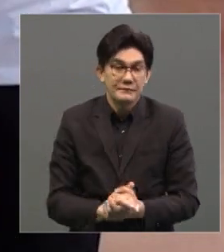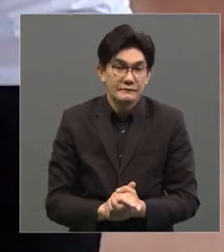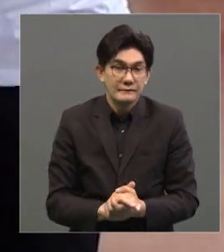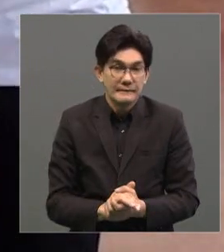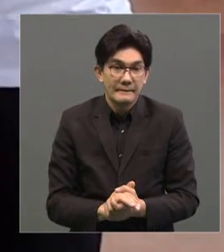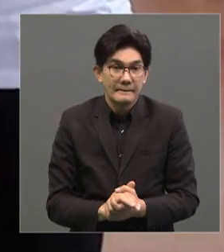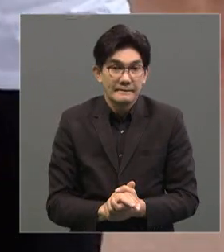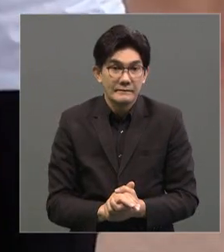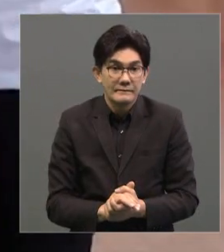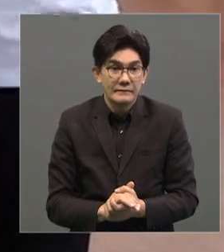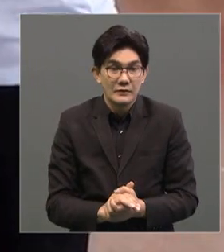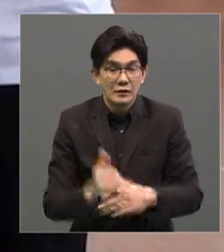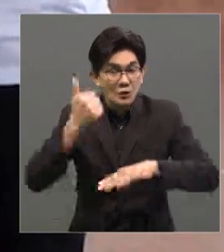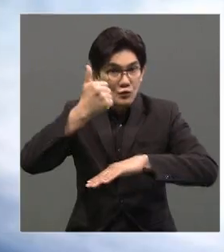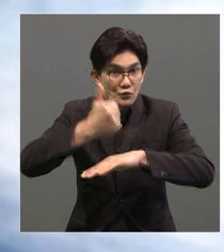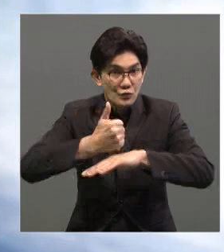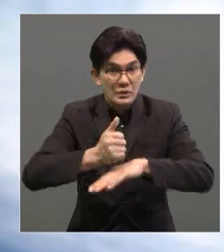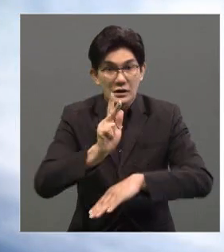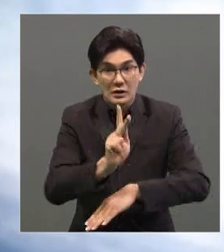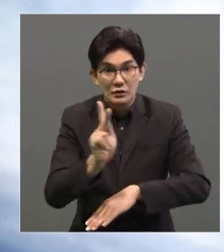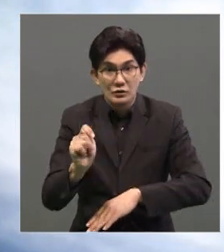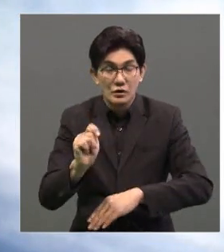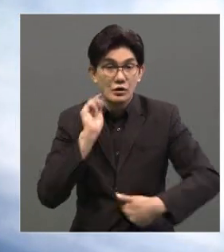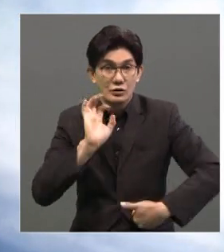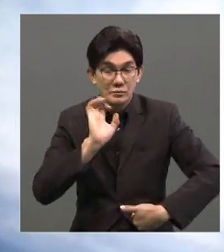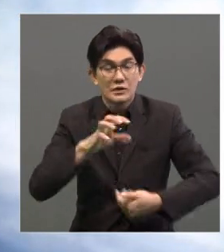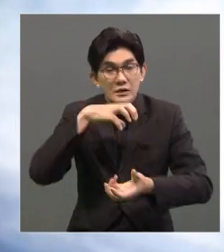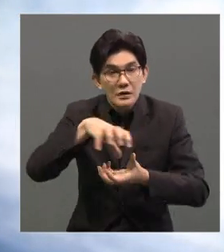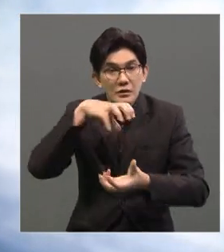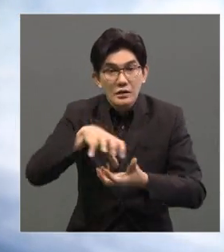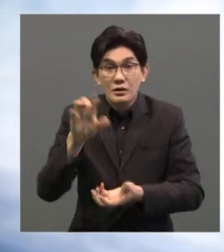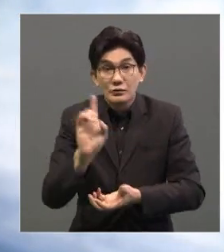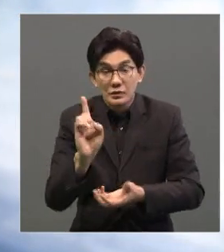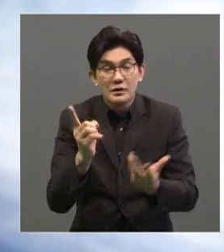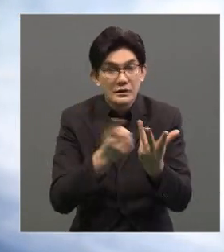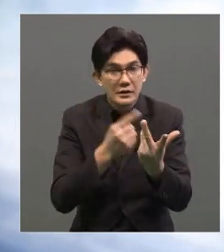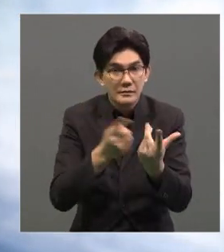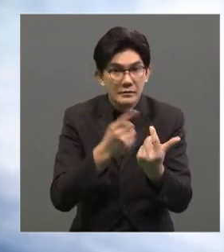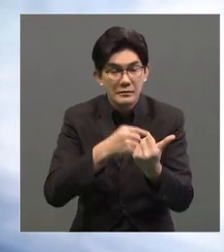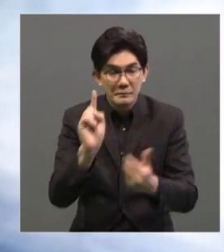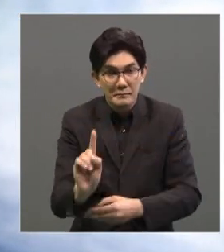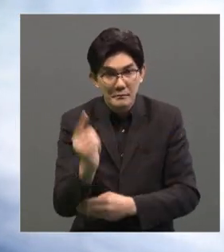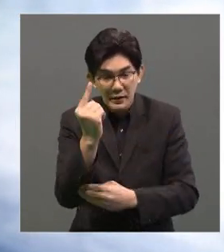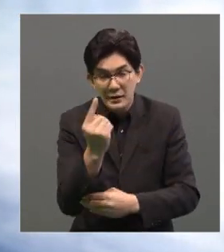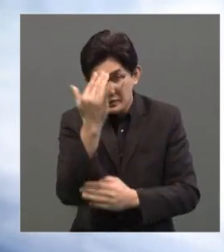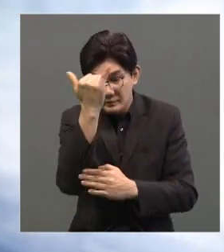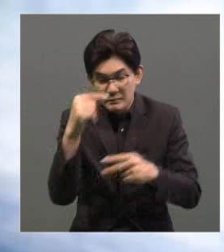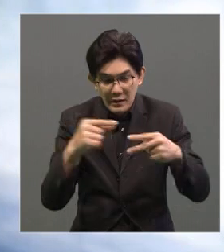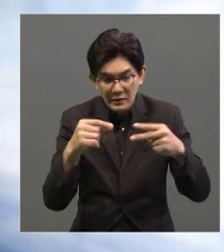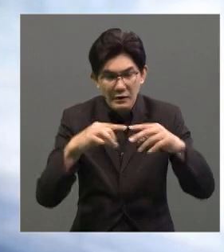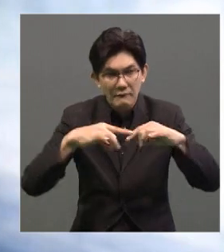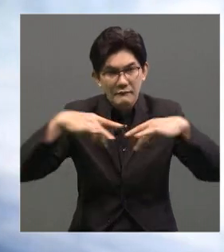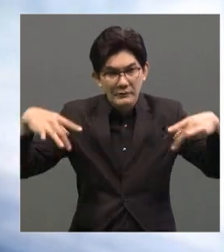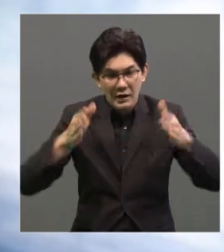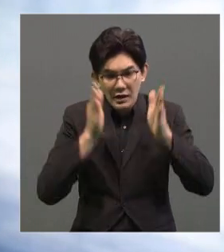ยอดค่ะทางด้านของผู้อำนวยการกกต.ลพบุรีบอกกับทีมข่าวนะคะว่าที่ต้องนับคะแนนใหม่เนื่องจากคะแนนไม่ตร